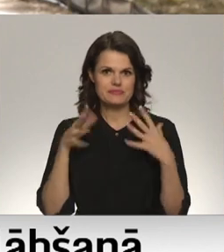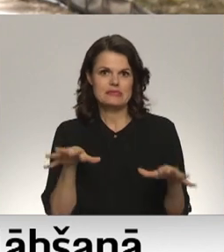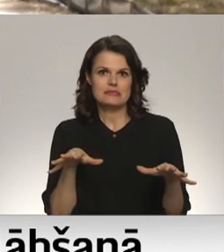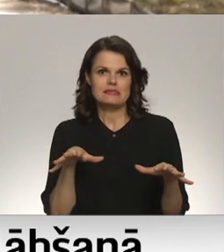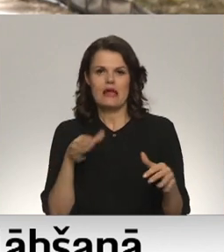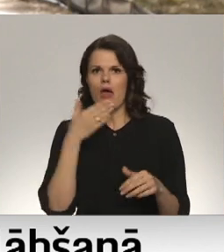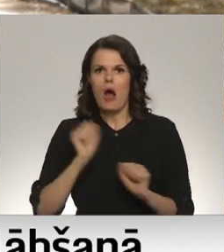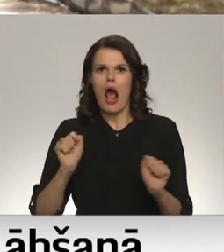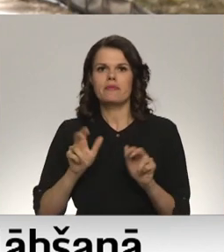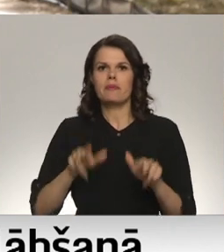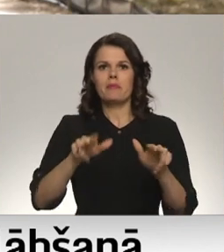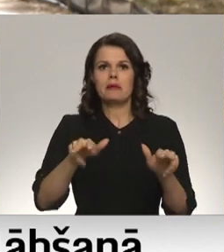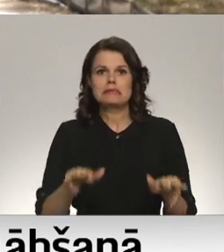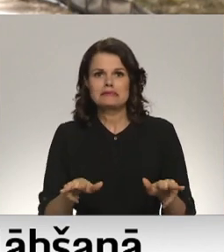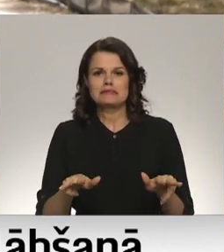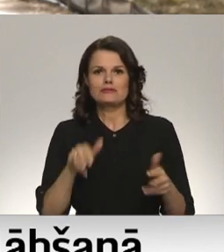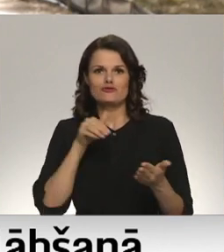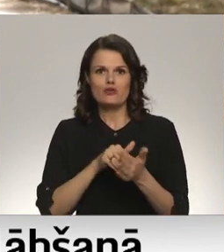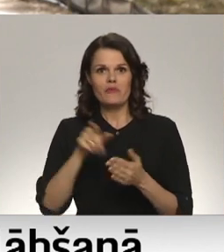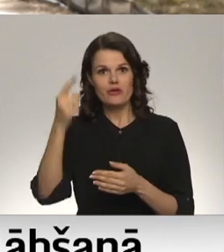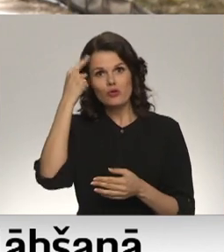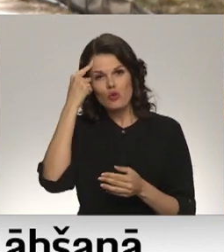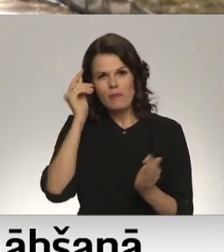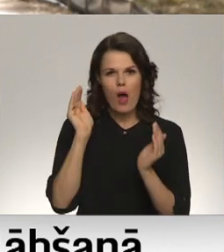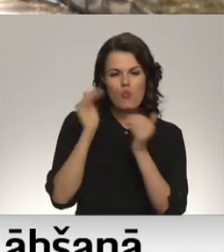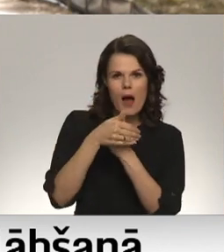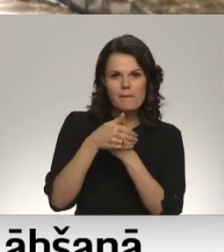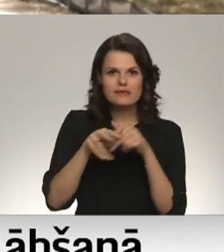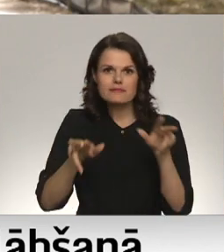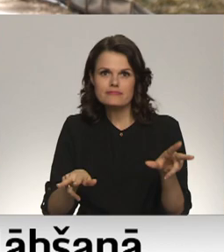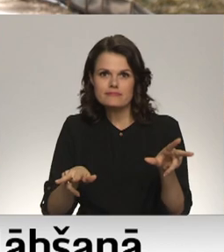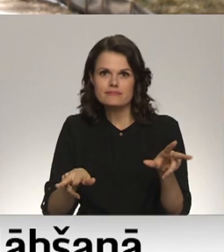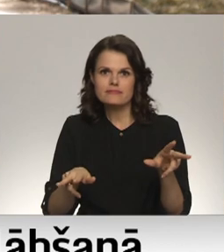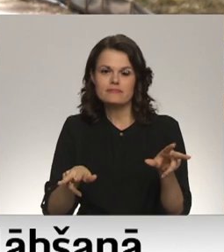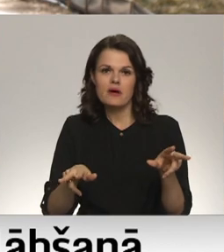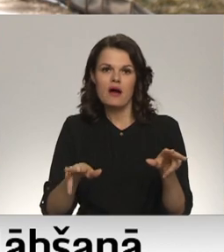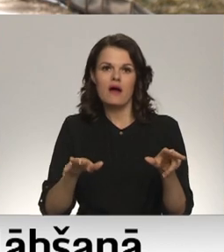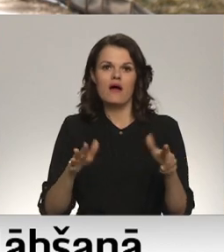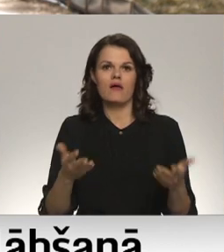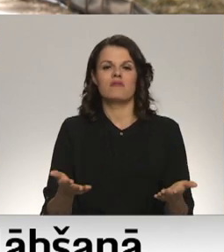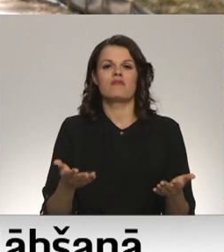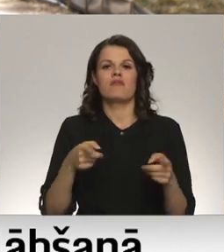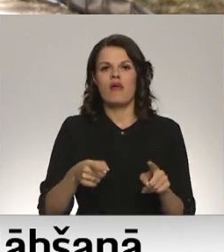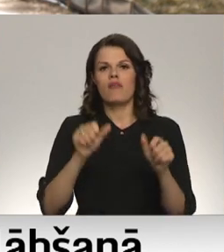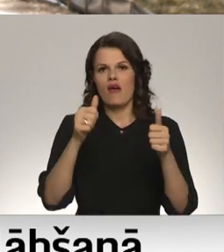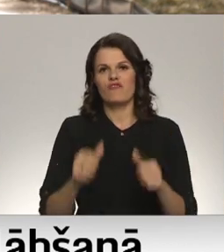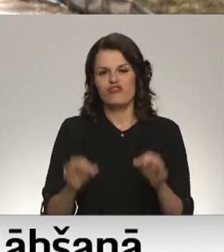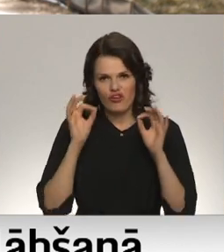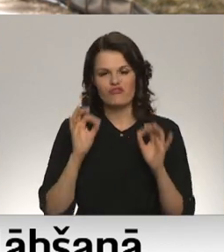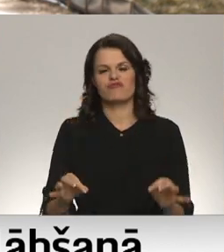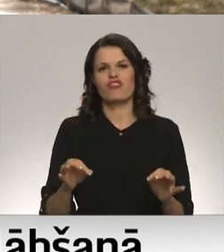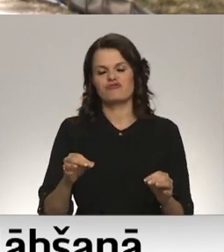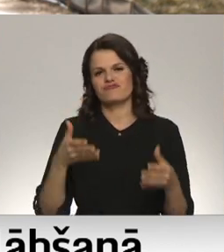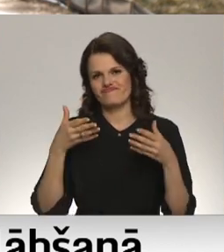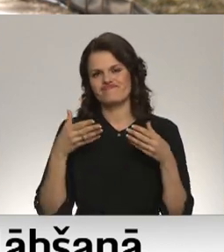nevis kustās. Priekš. Viņi domā, ka viņi nomaskējušies, neredzami, sastinguši un tādā veidā tieši sev